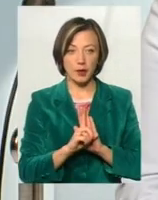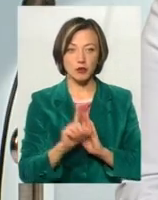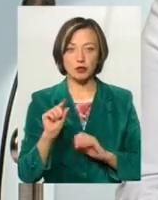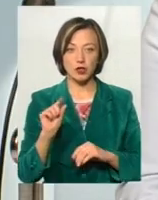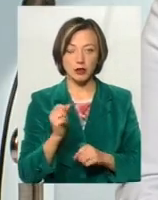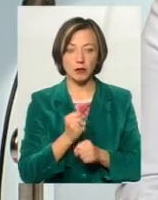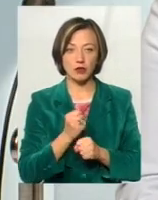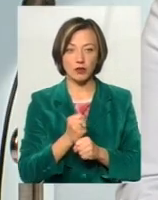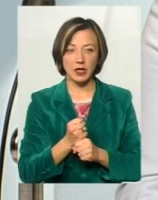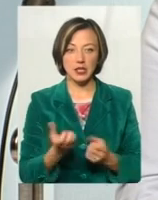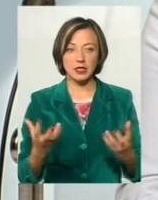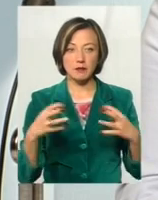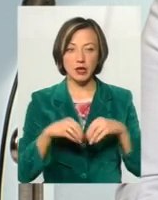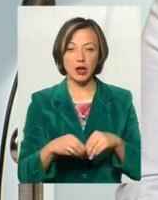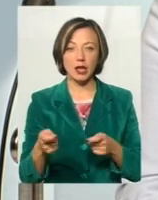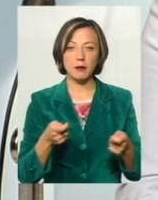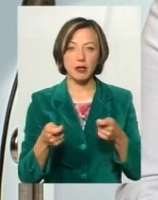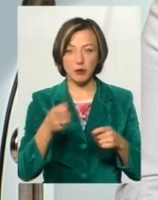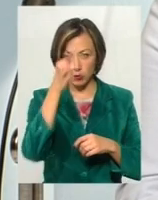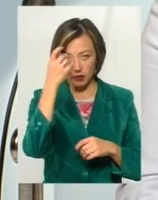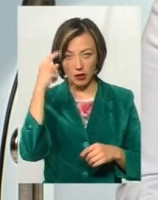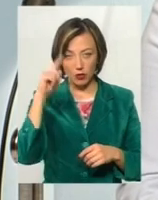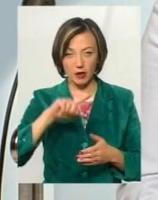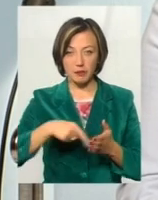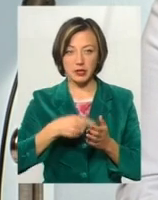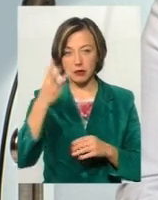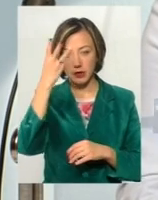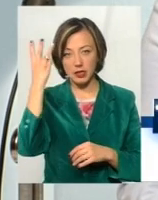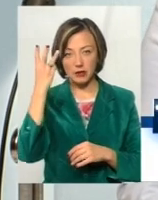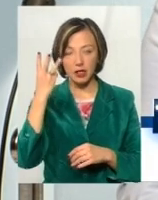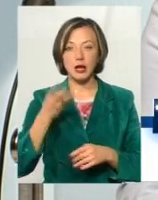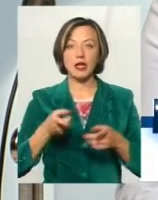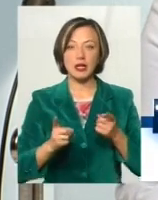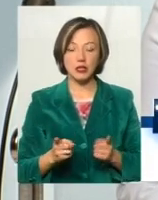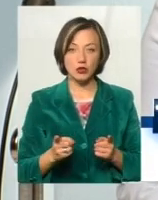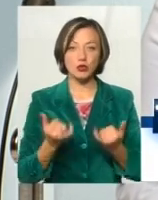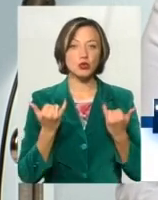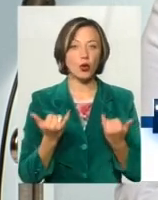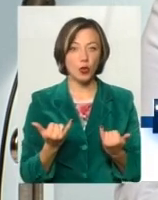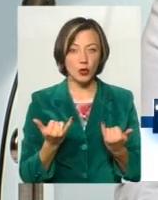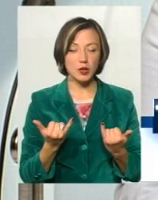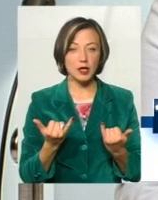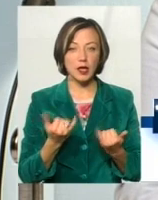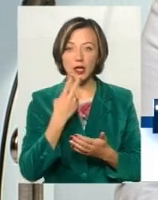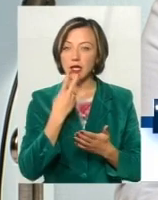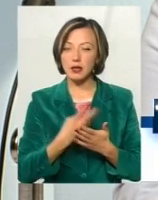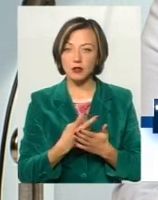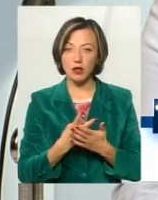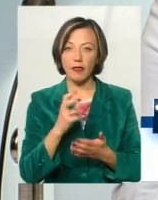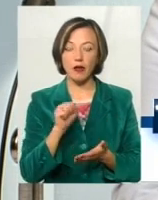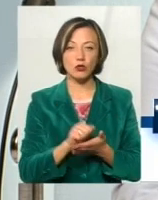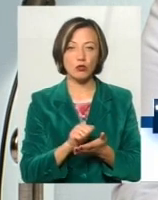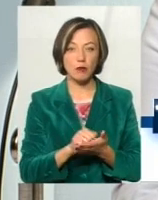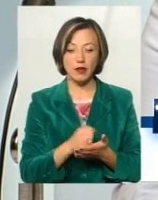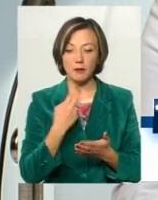понеділка працювати спільно з департаментом освіти і науки міста Хмельницького, оскільки дійсно сьогодні, і дивлячись на документи, які